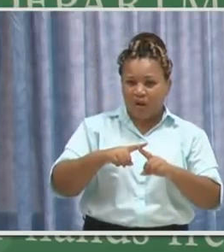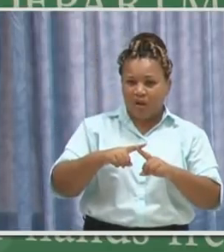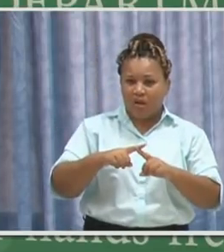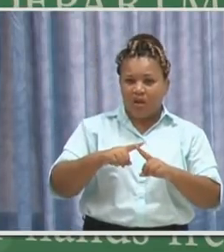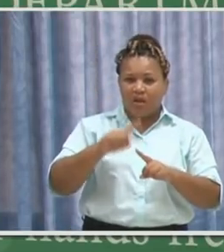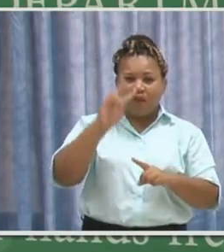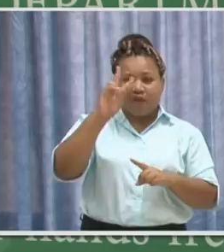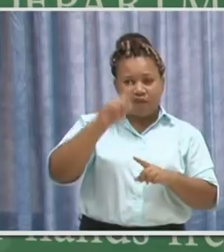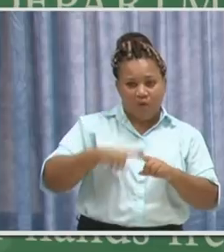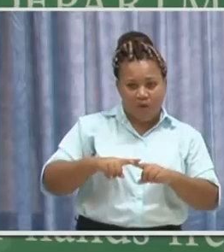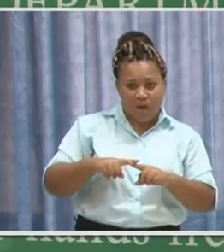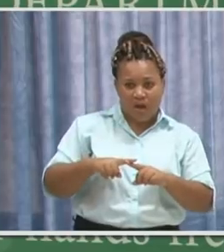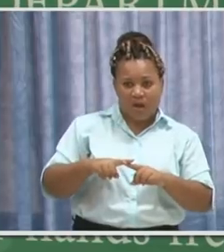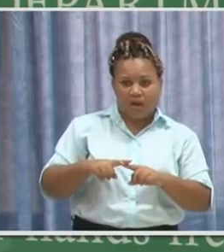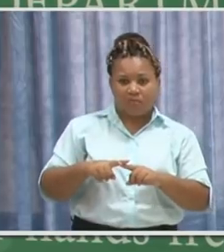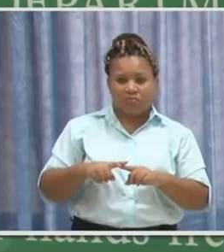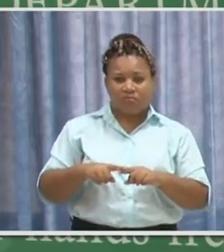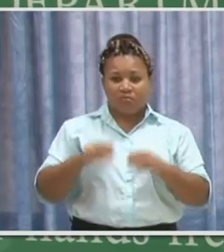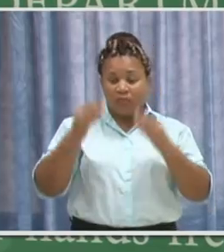figure aussi pour causer.